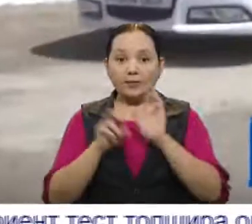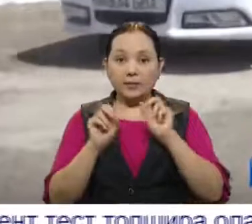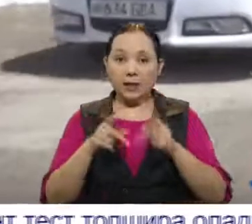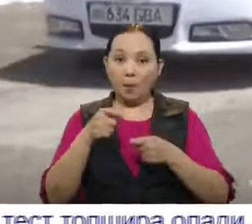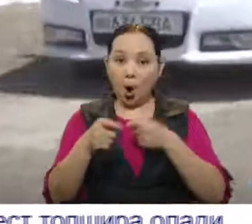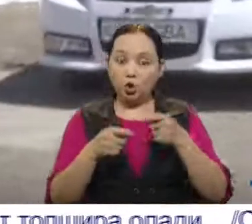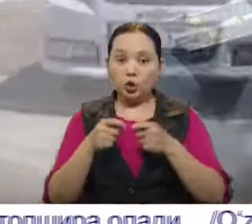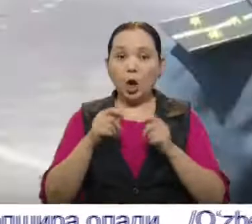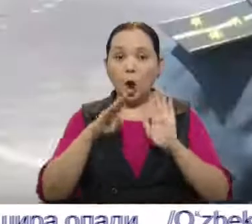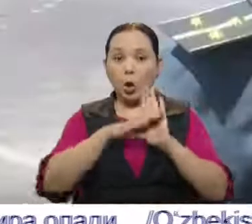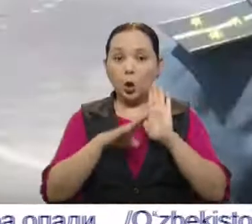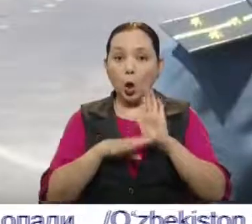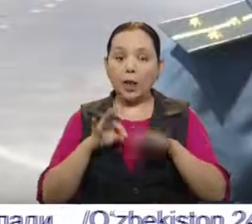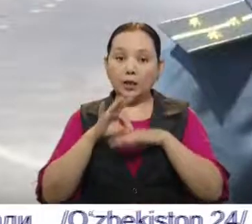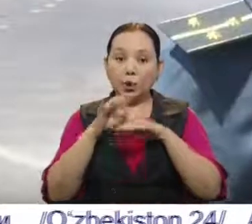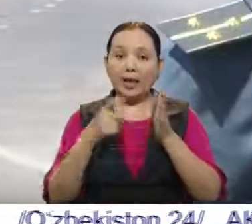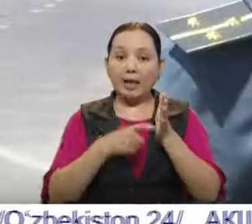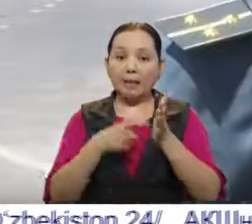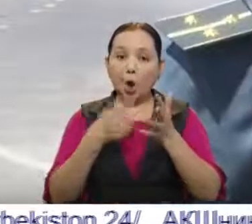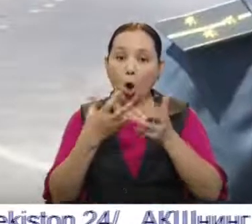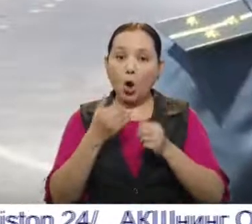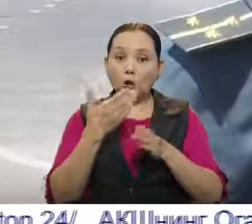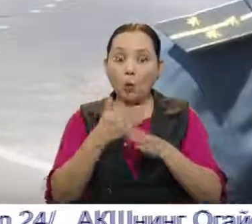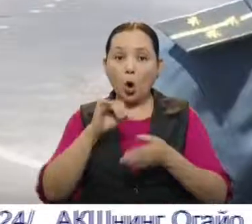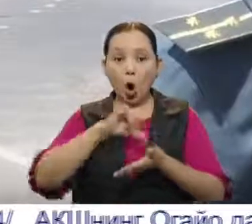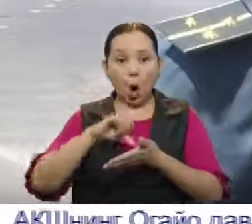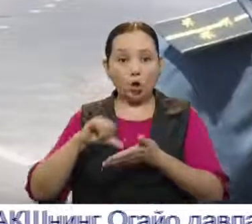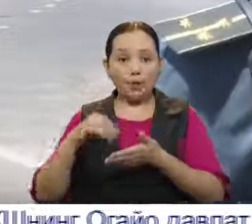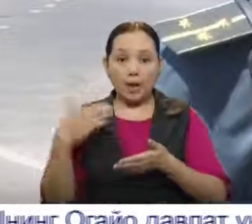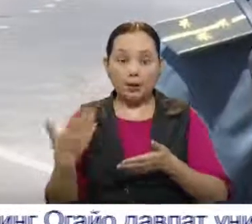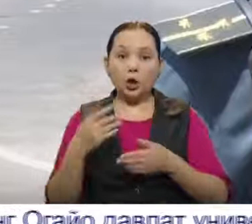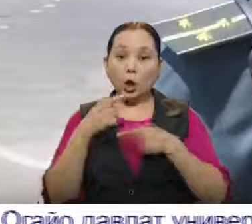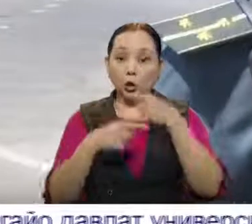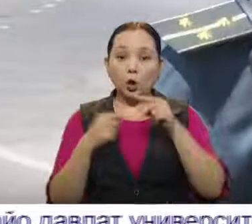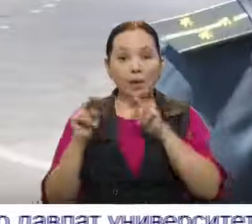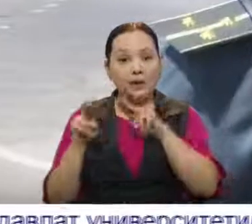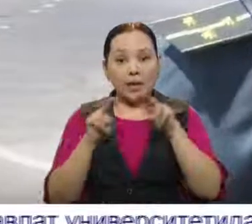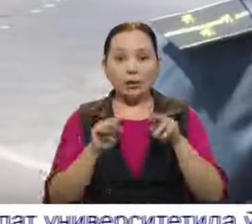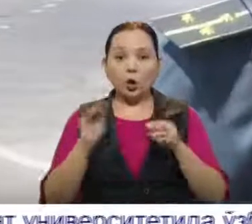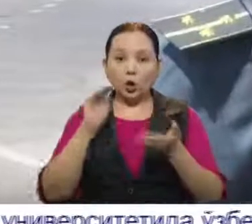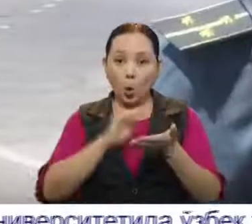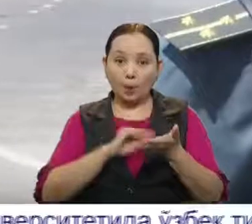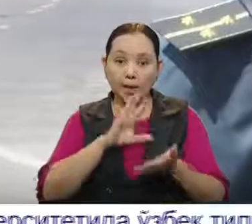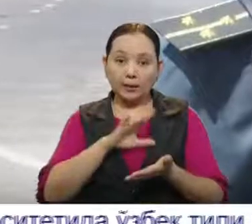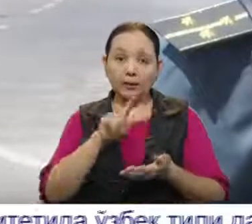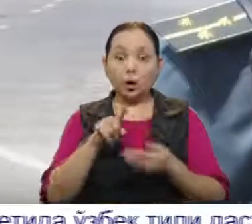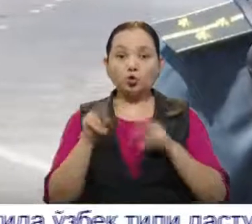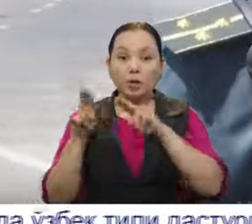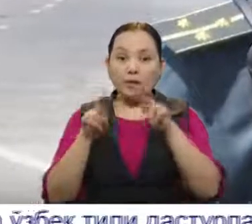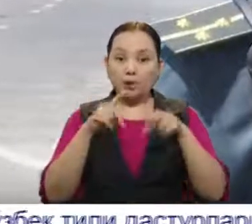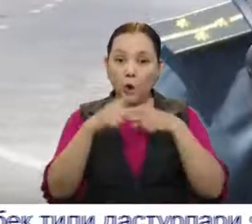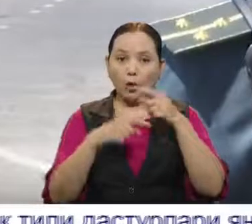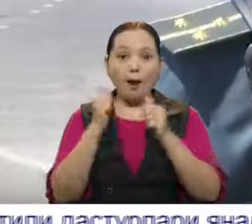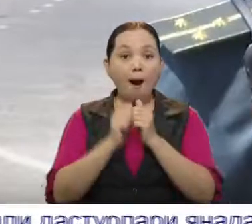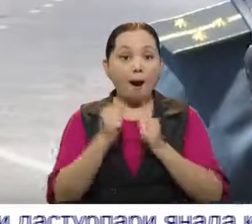boshqarmasi, ro'yxatdan o'tkazish va imtihon olish bo'limi xodimlari tomonidan doimiy nazorat o'rnatilgan. Ushbu nazorat orqali